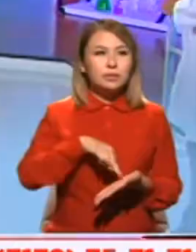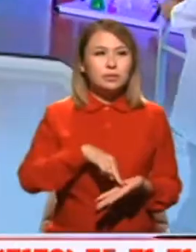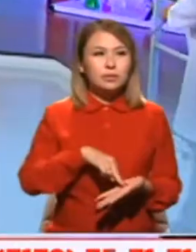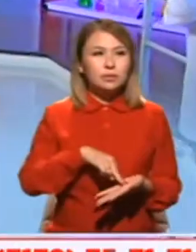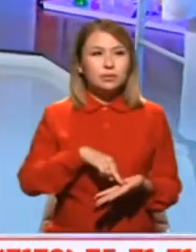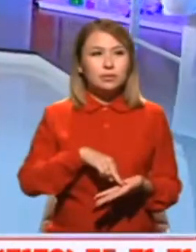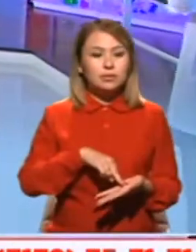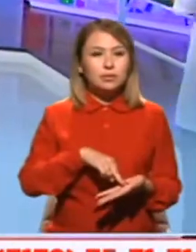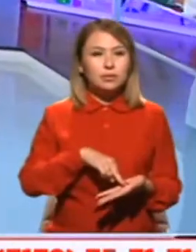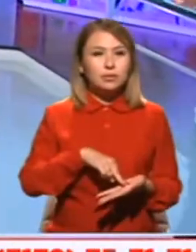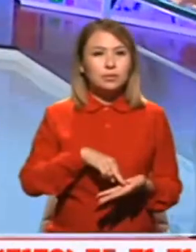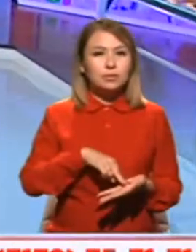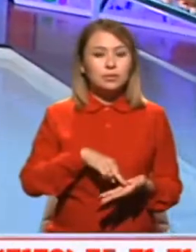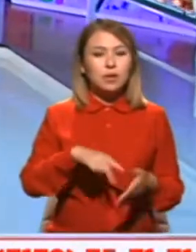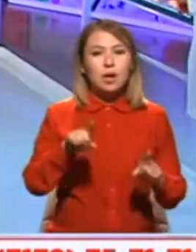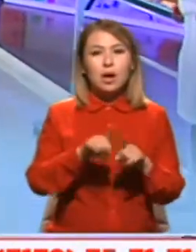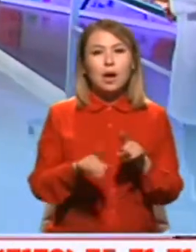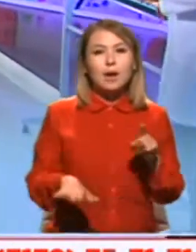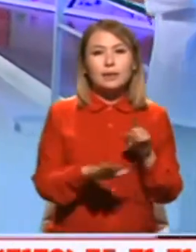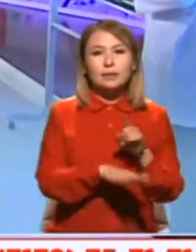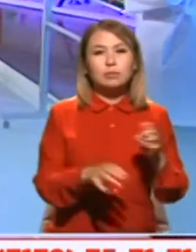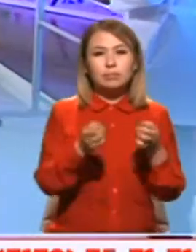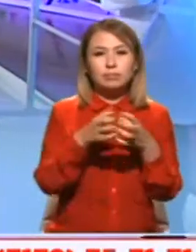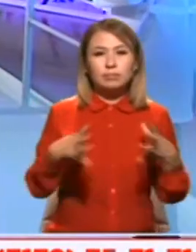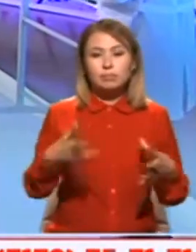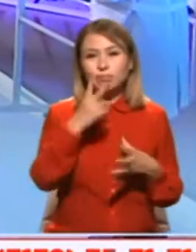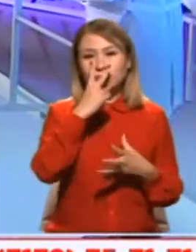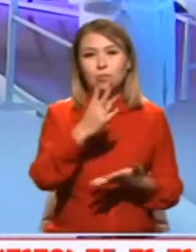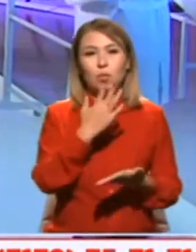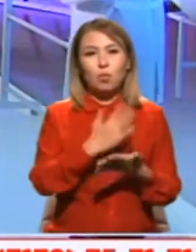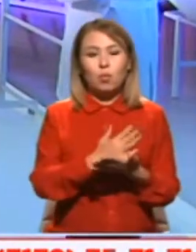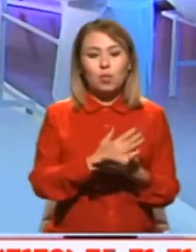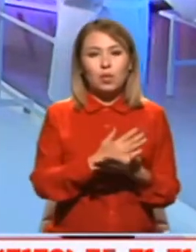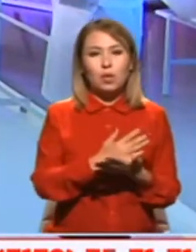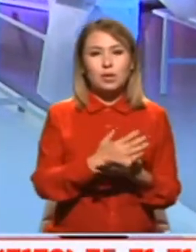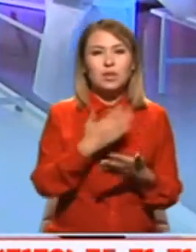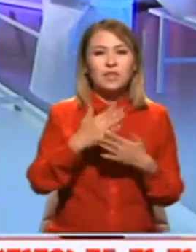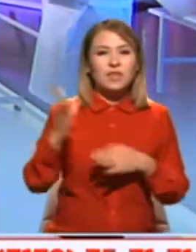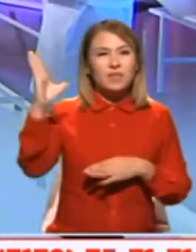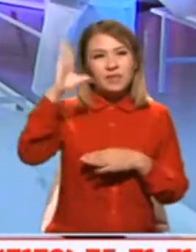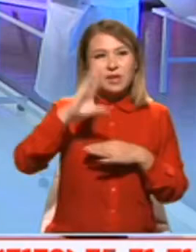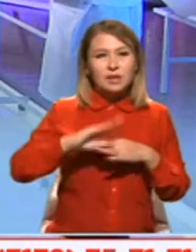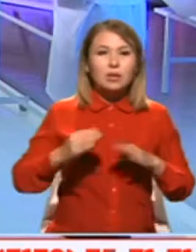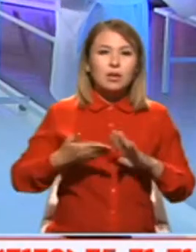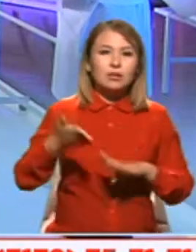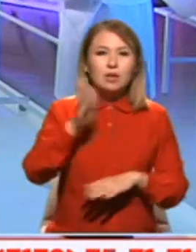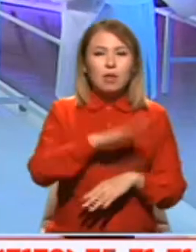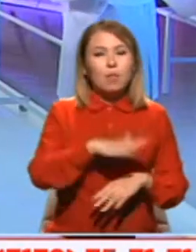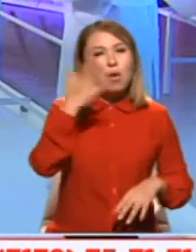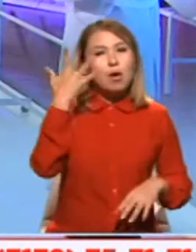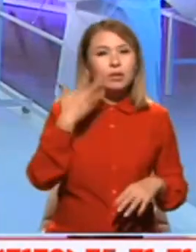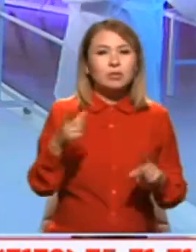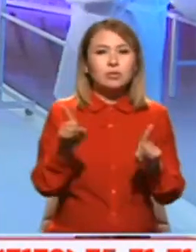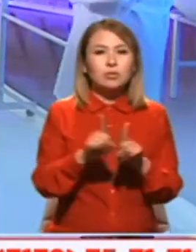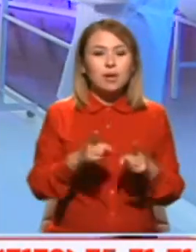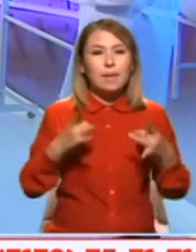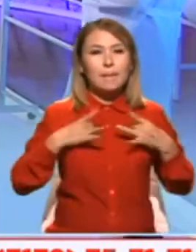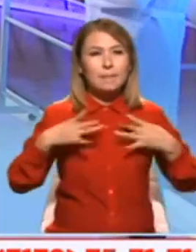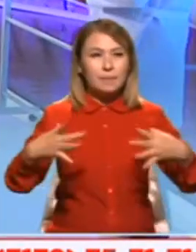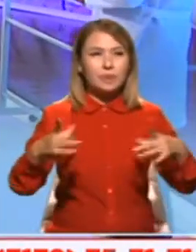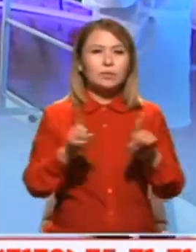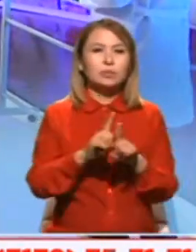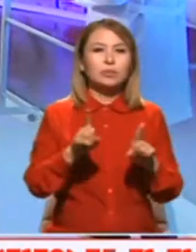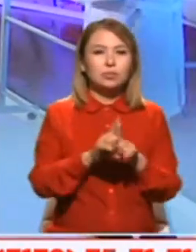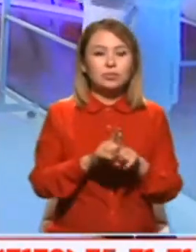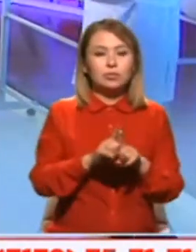яғни аяқтарымыздың ісініп кетуі байқалып жатыр. Кешке жұмыстан келгенде де аяқ ісіп кетеді. Келгеннен кейін дейді. Той томалақта отырсақ